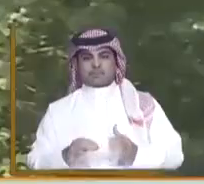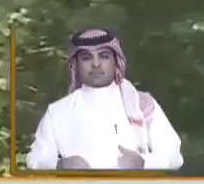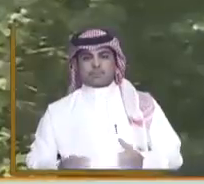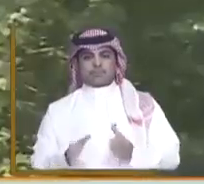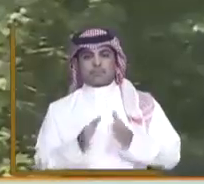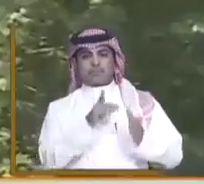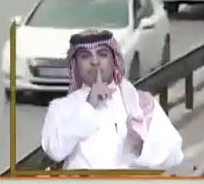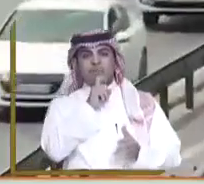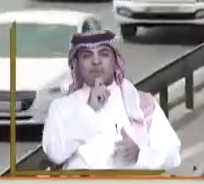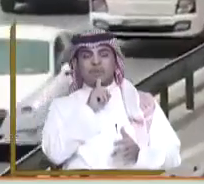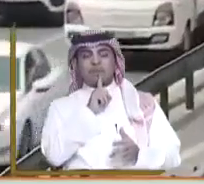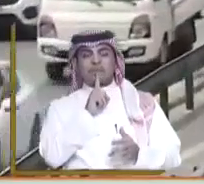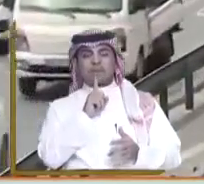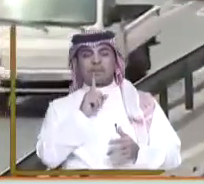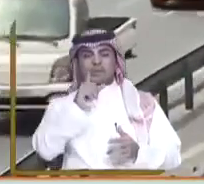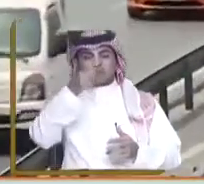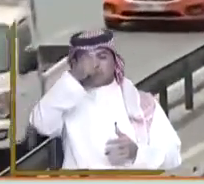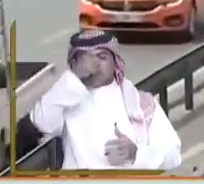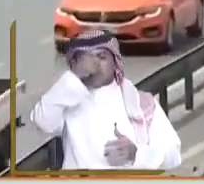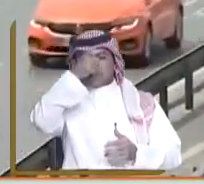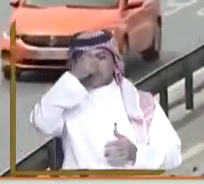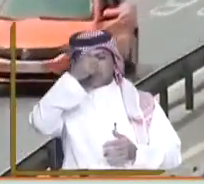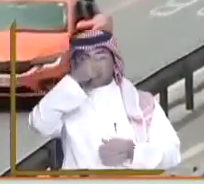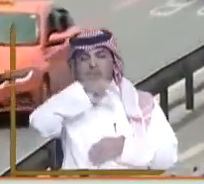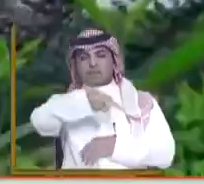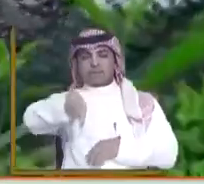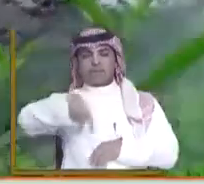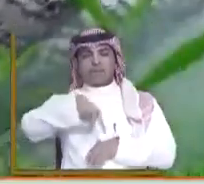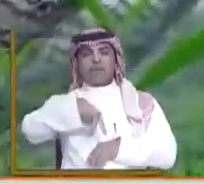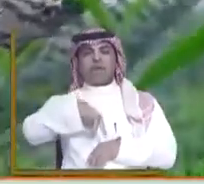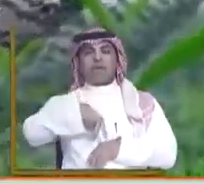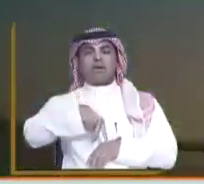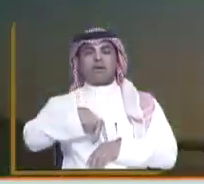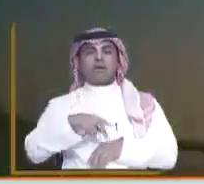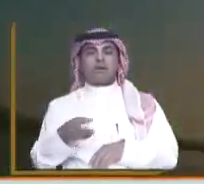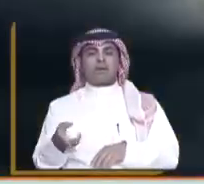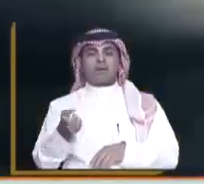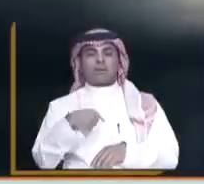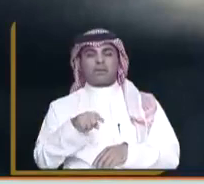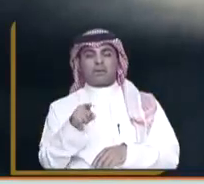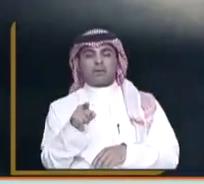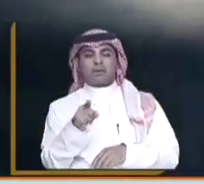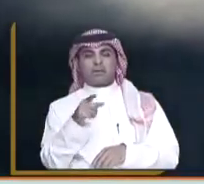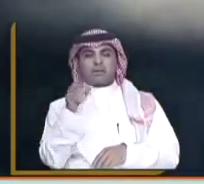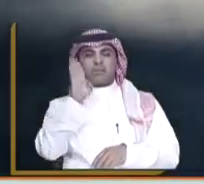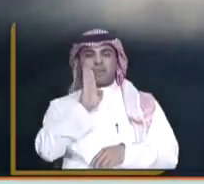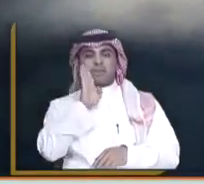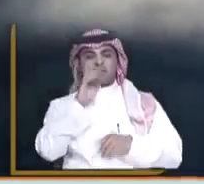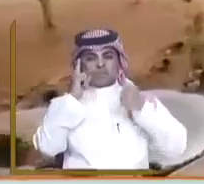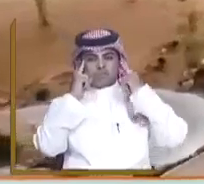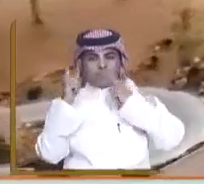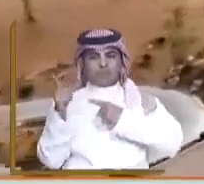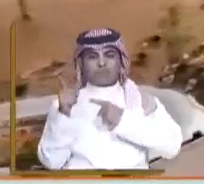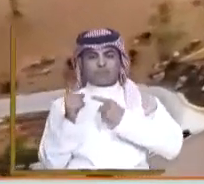قطر وتركيا فنلندا وسنغافوره واخيرا بلجيكا دول كانت لها بصمات شاهده في القوه